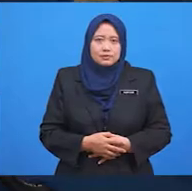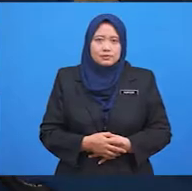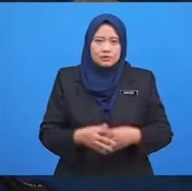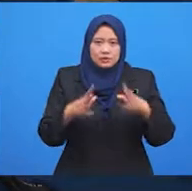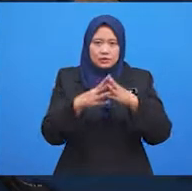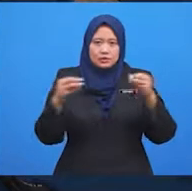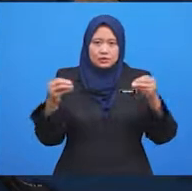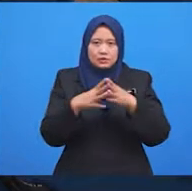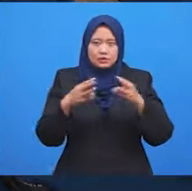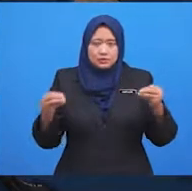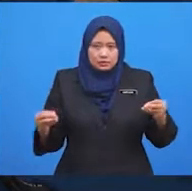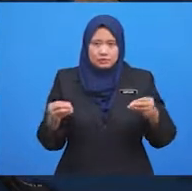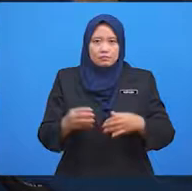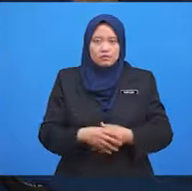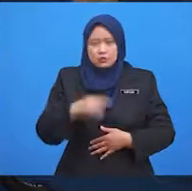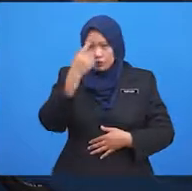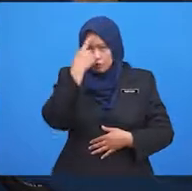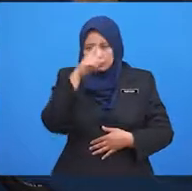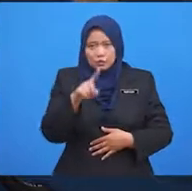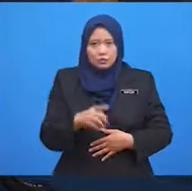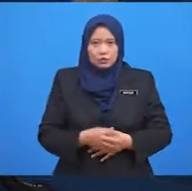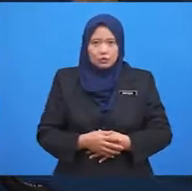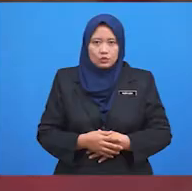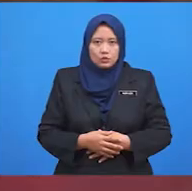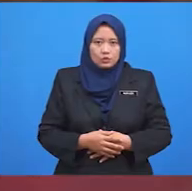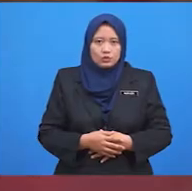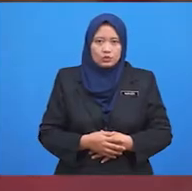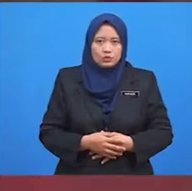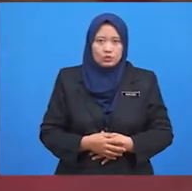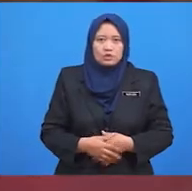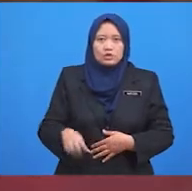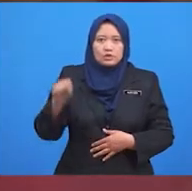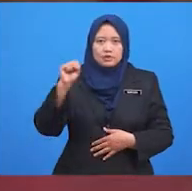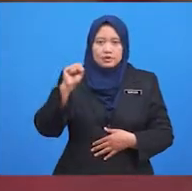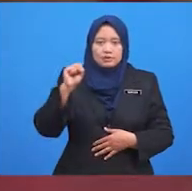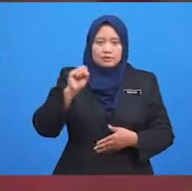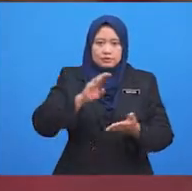kapas muka bagi untuk mensteril alatan.